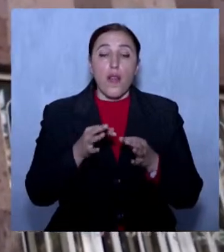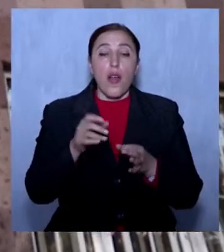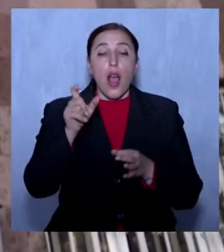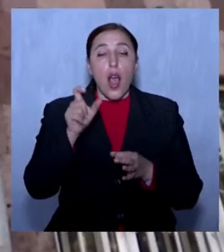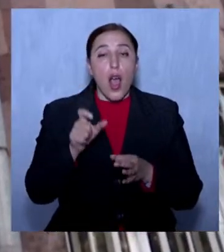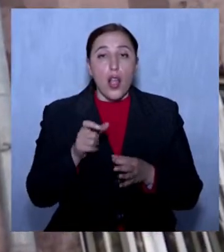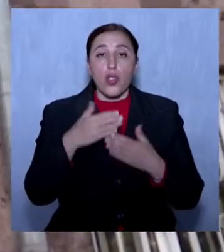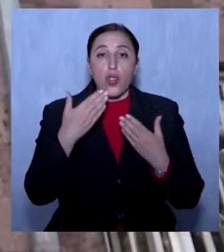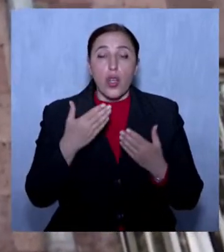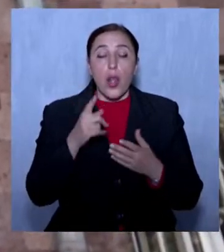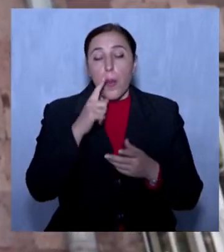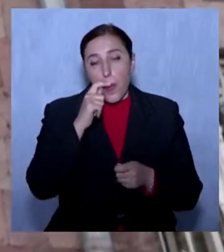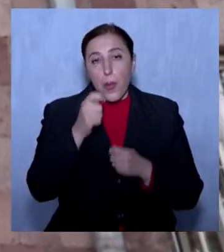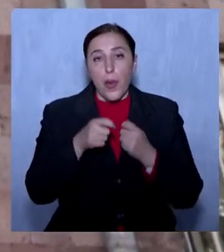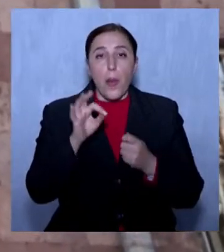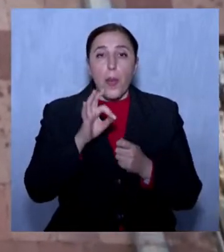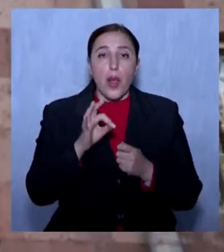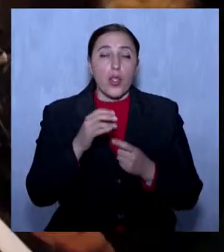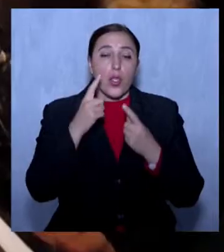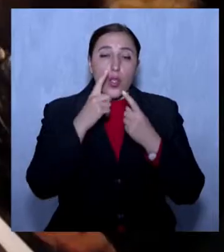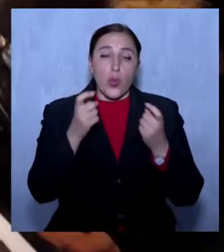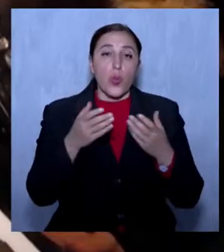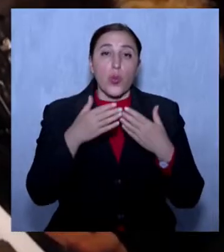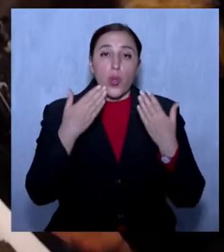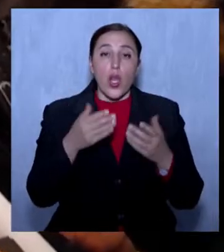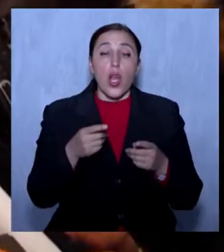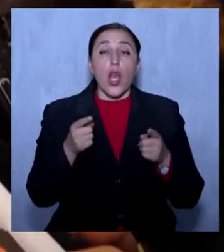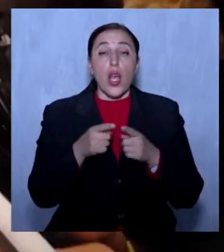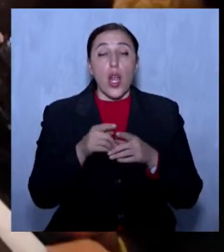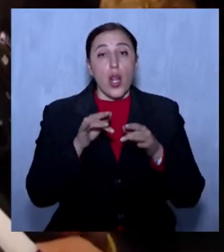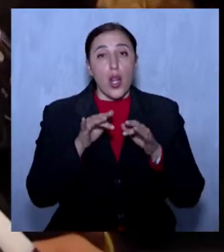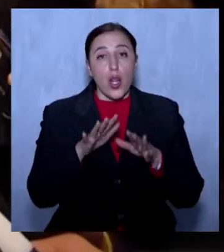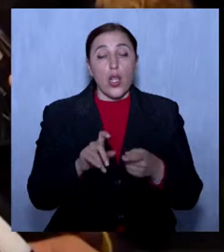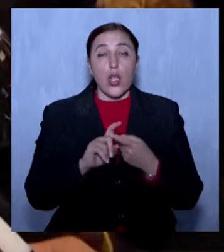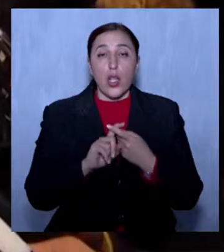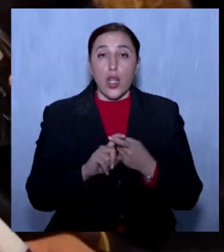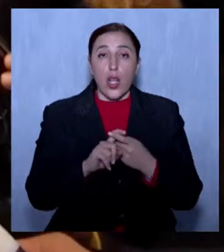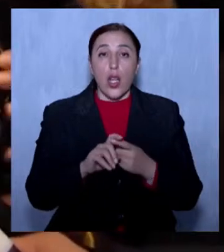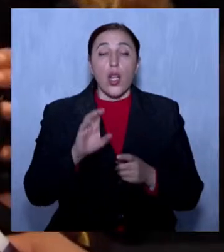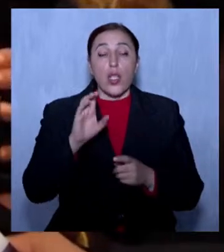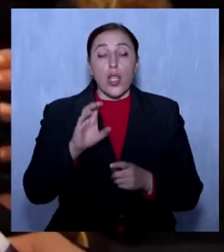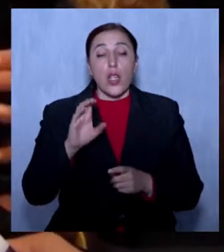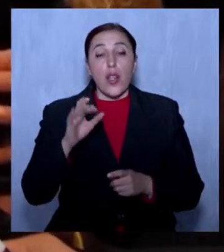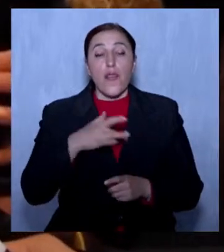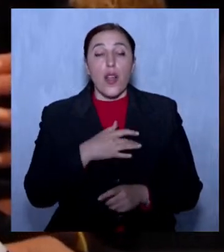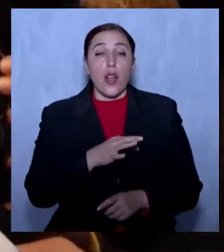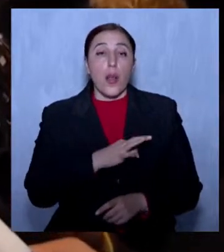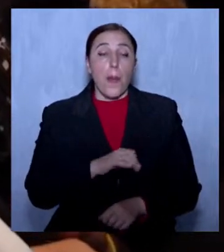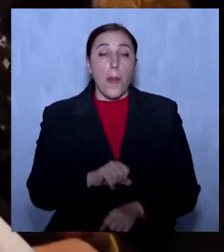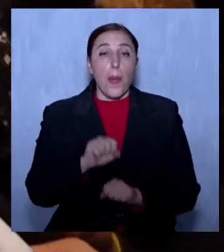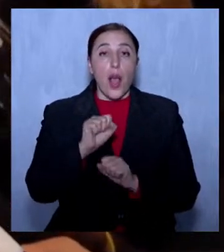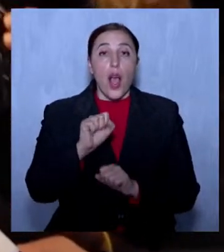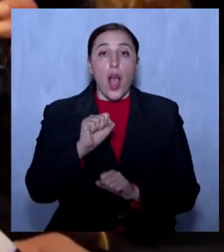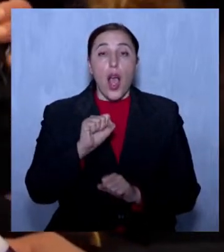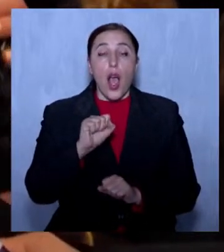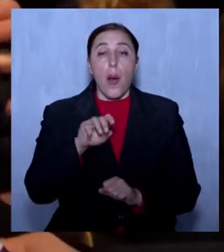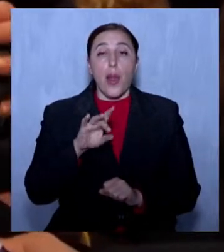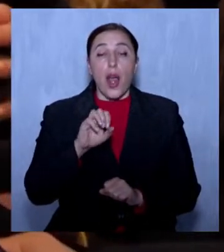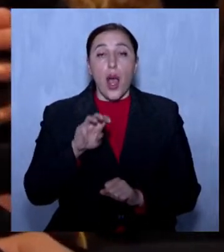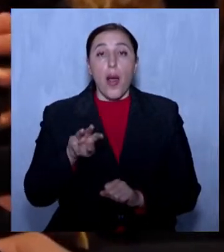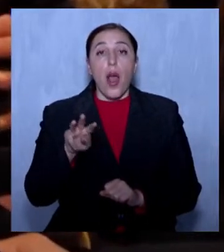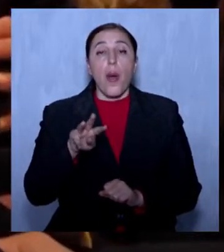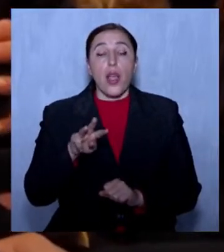անձ չկա, այլ մանրամասներ չեն հաղորդում։ Քրեական գործի հարուցման վերաբերյալ Սերժ Սարգսյանի փաստաբան Ամրամ Մակինյանը